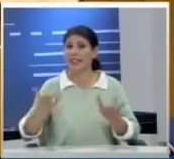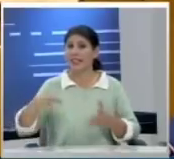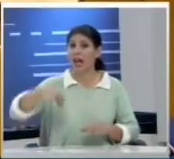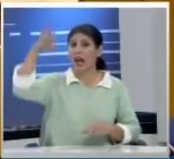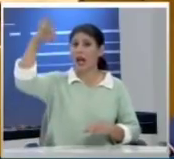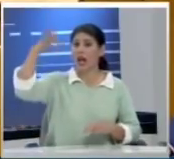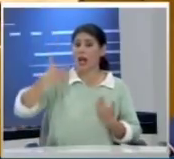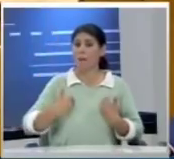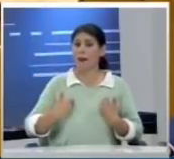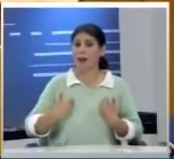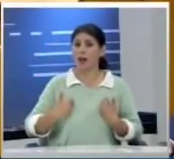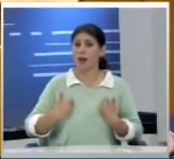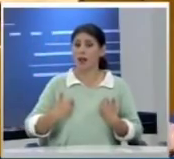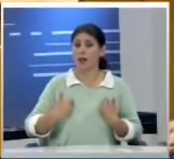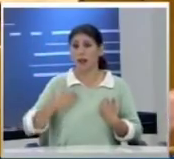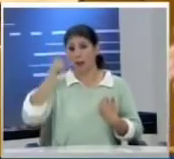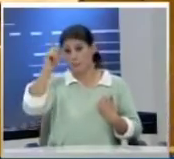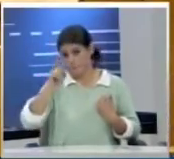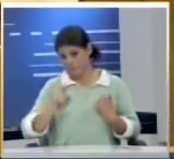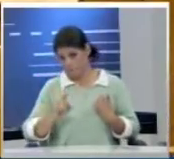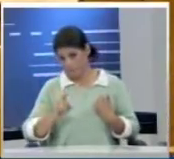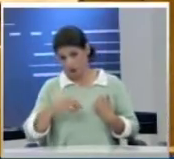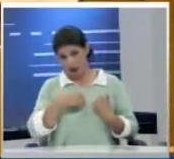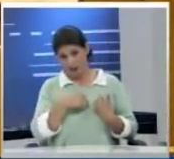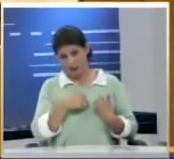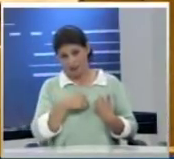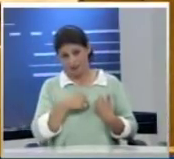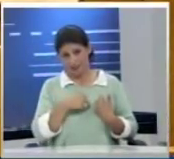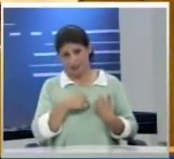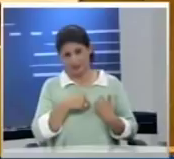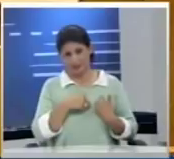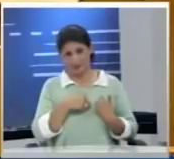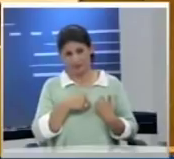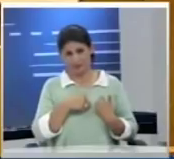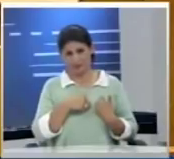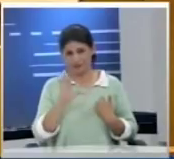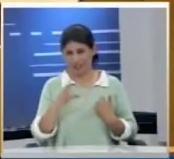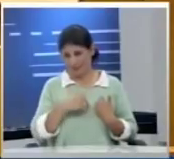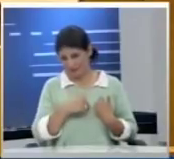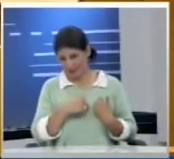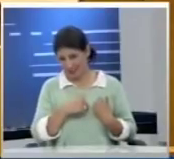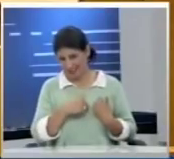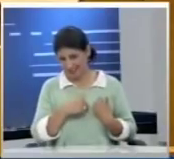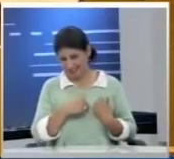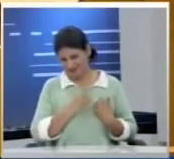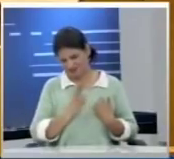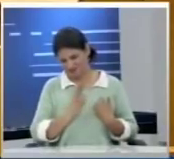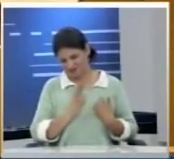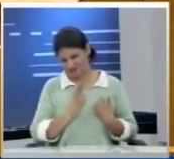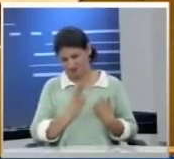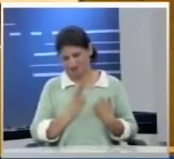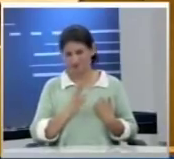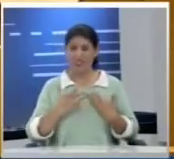εξαιρείτε. Μήπως σας έπιασε ο πόνος. Σας έπιασε ο πόνος, ε. Σας έπιασε